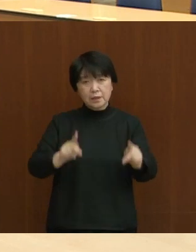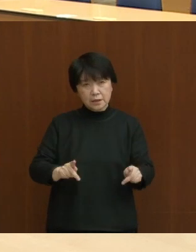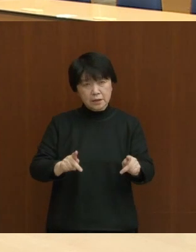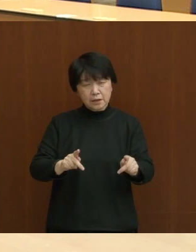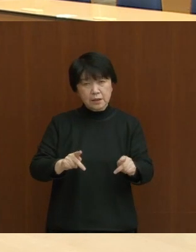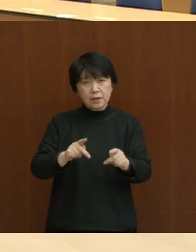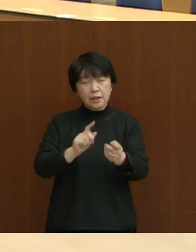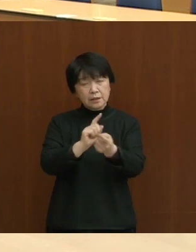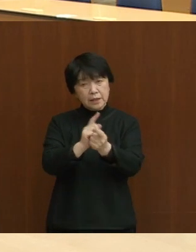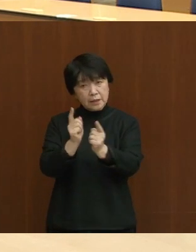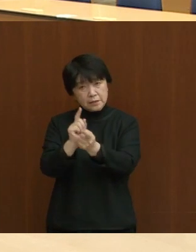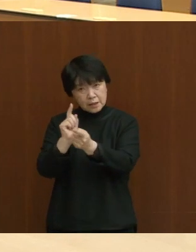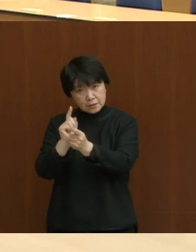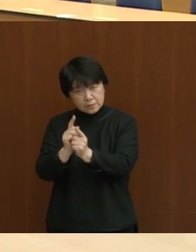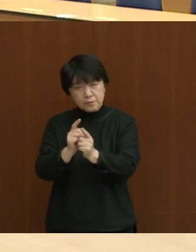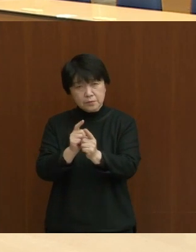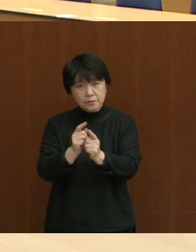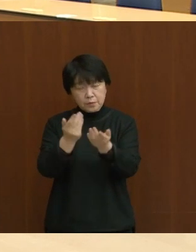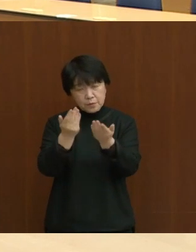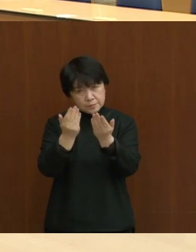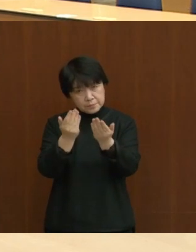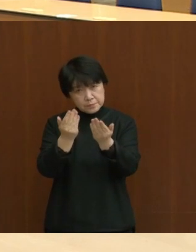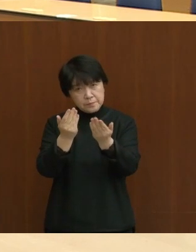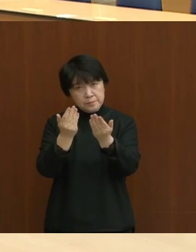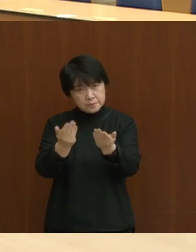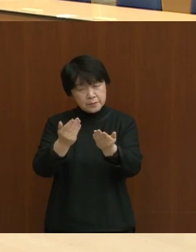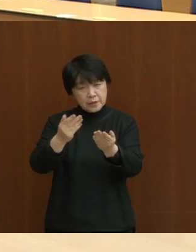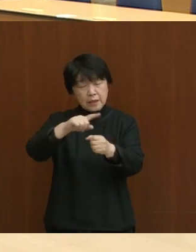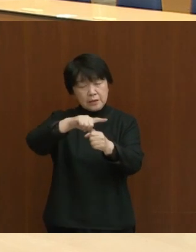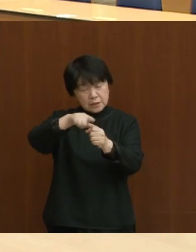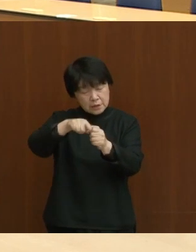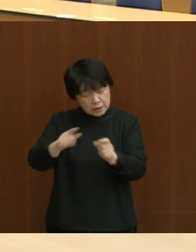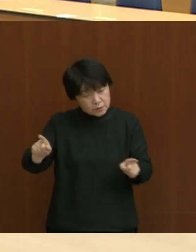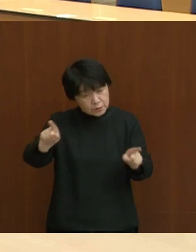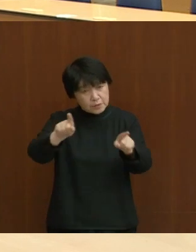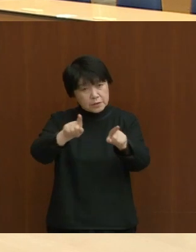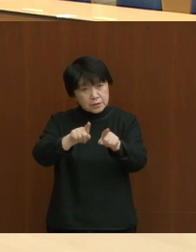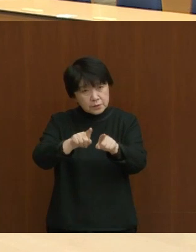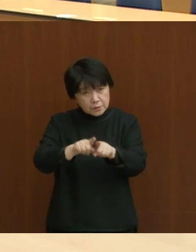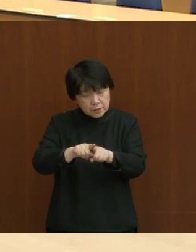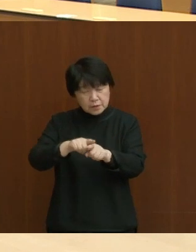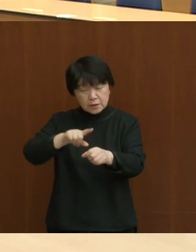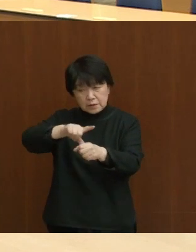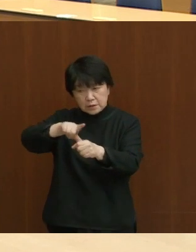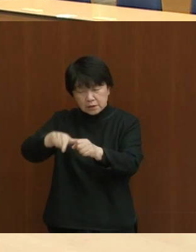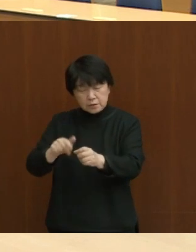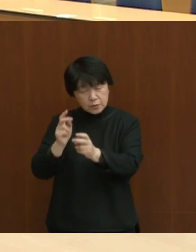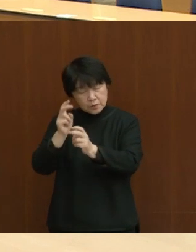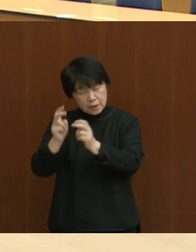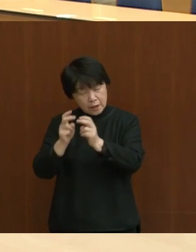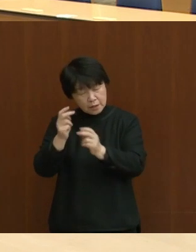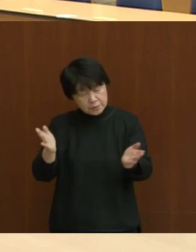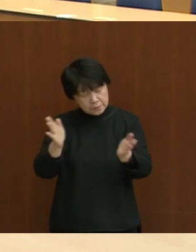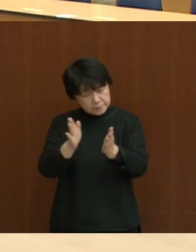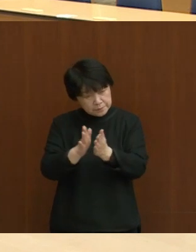決について検討するなど、地域に溶け込み、地域の悩みを共有されたことと思